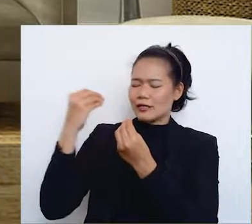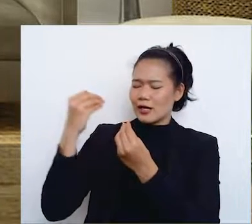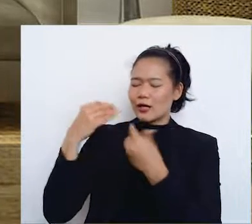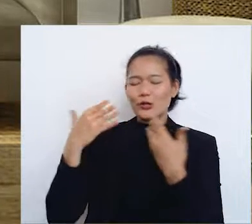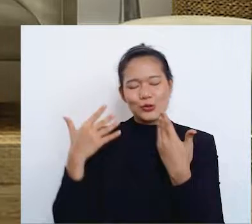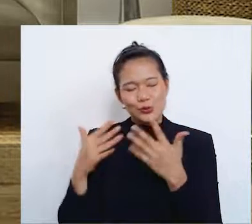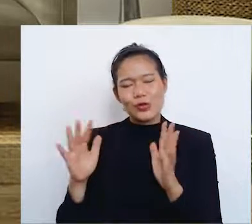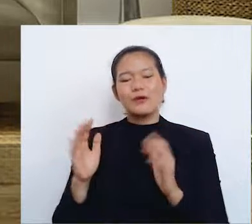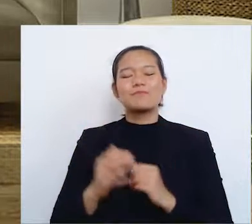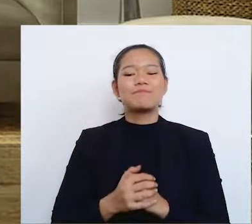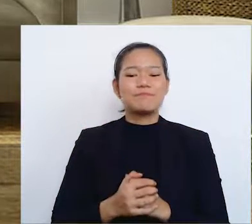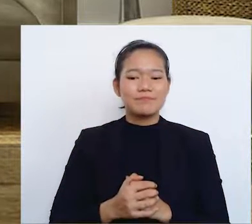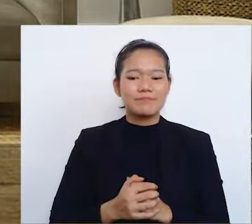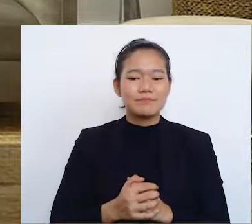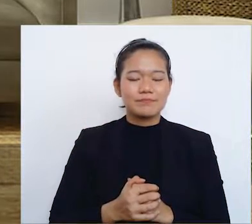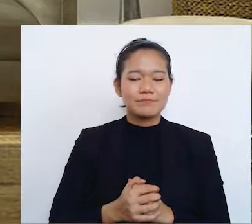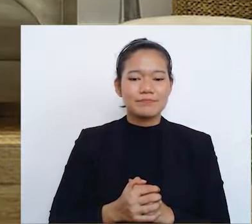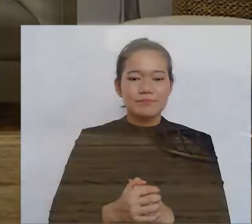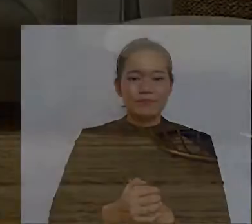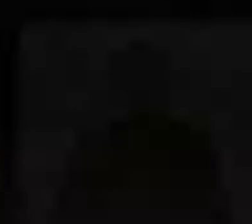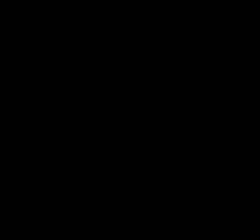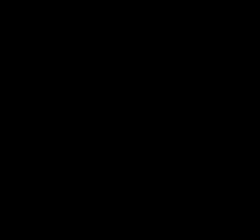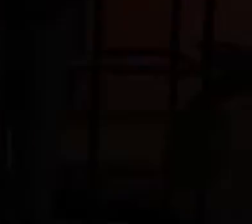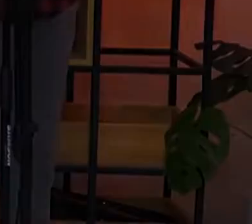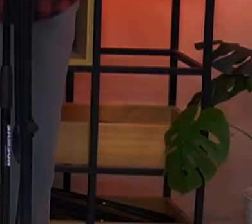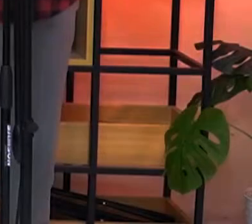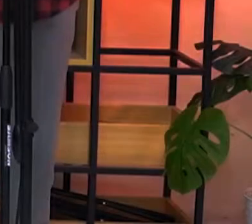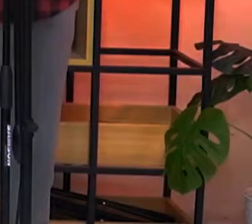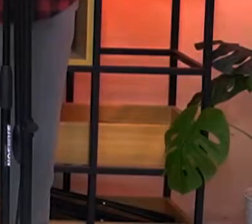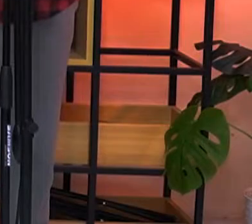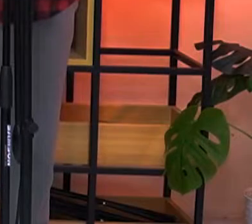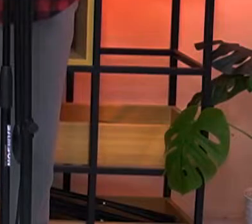ajarkan kepada kami.